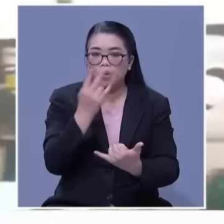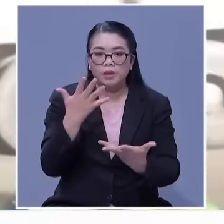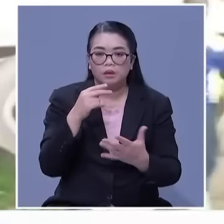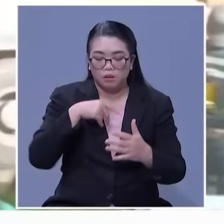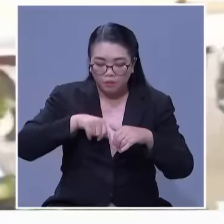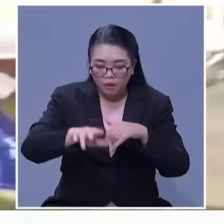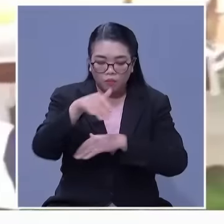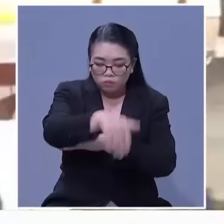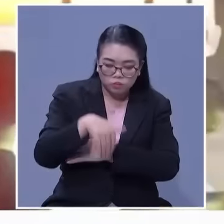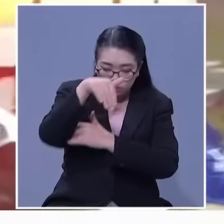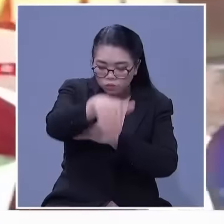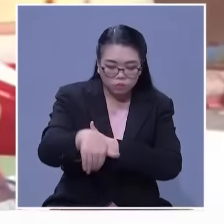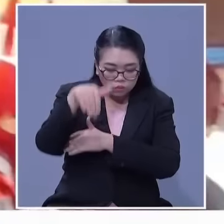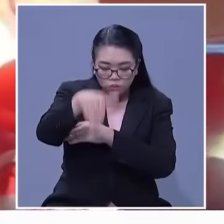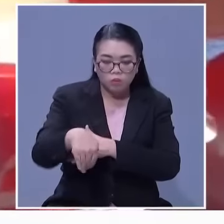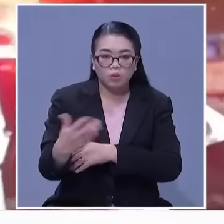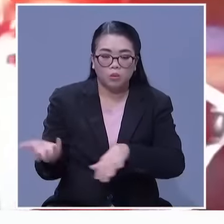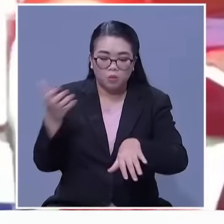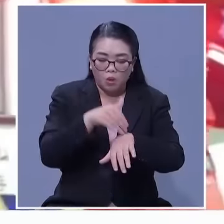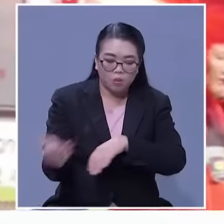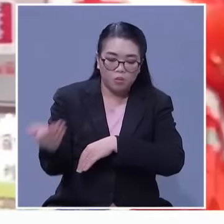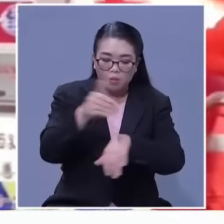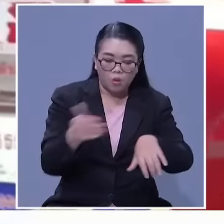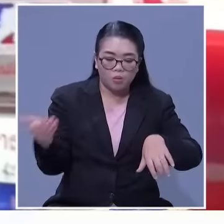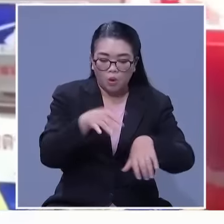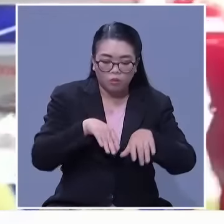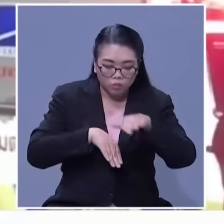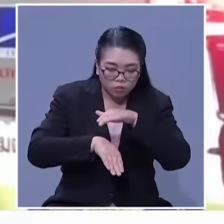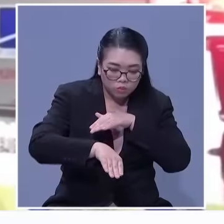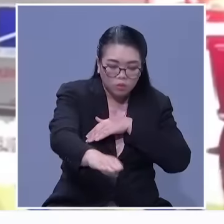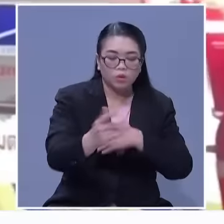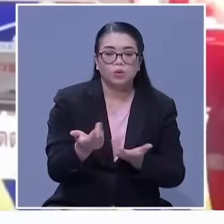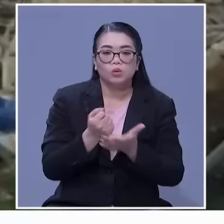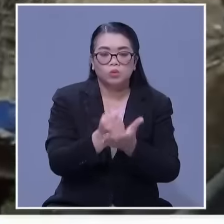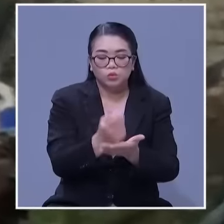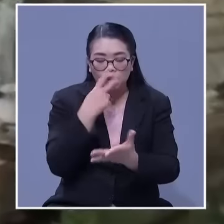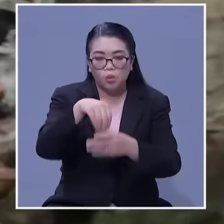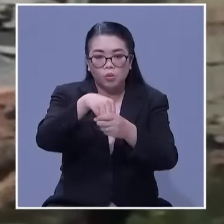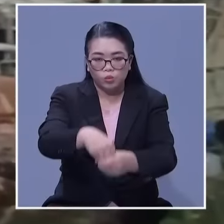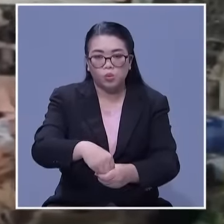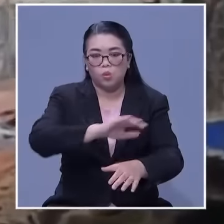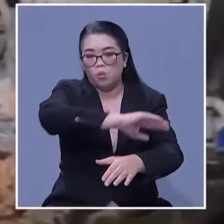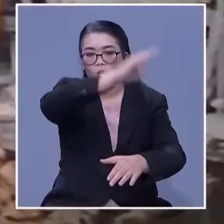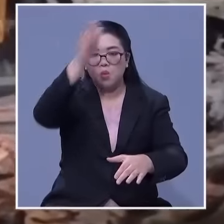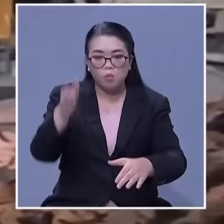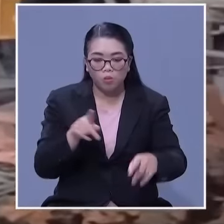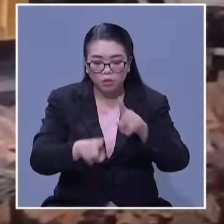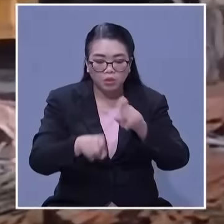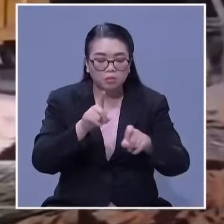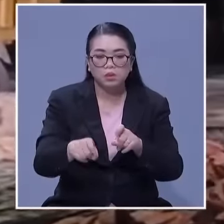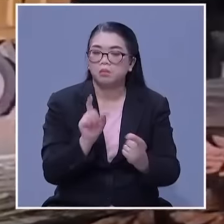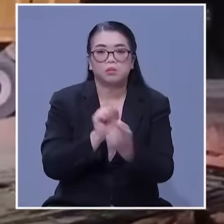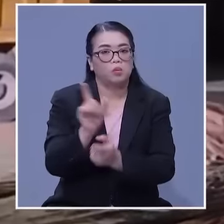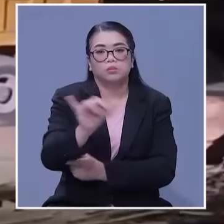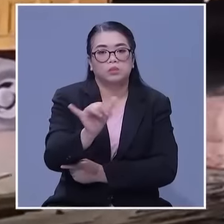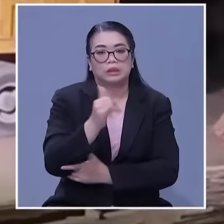ครับขุนอ่ามีการขุดดินใส่รถบรรทุกเพื่อที่จะได้เข้าไปช่วยเหลือคนงานที่ติดอยู่ภายในอุโมงค์สอบถามเจ้าหน้าที่ของ